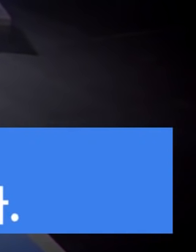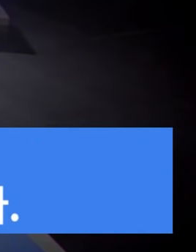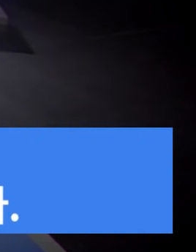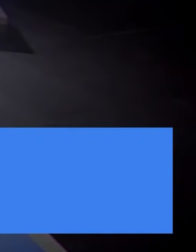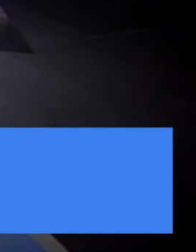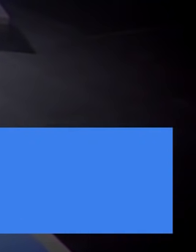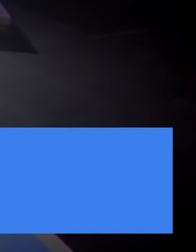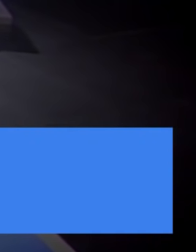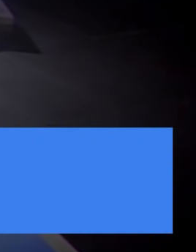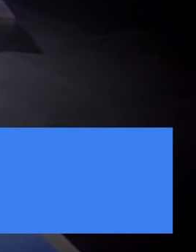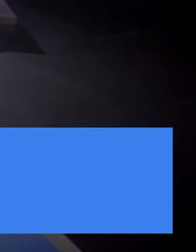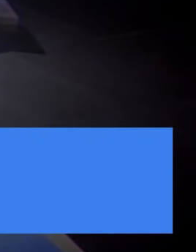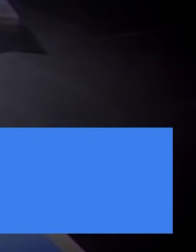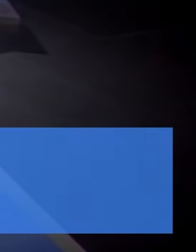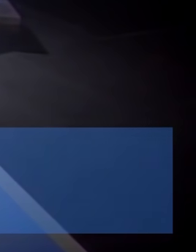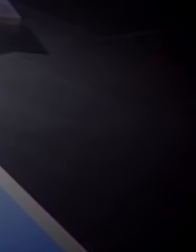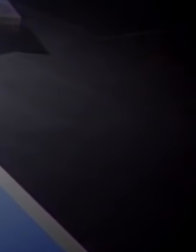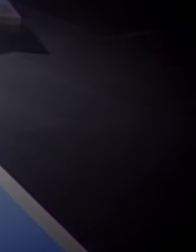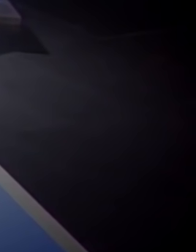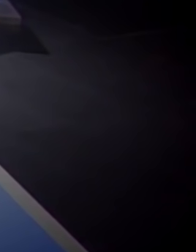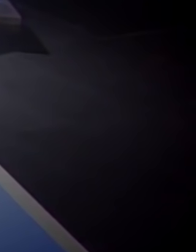뭐 그렇게 생각하시면 할 수 없긴 하지만요.